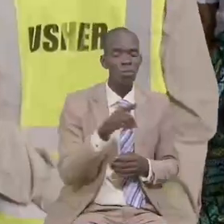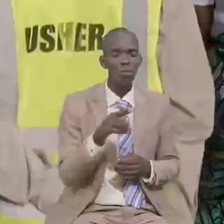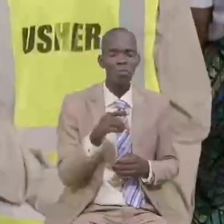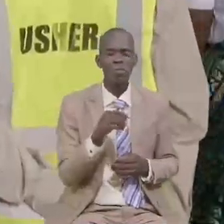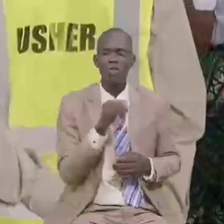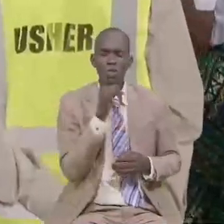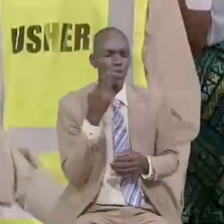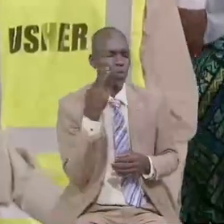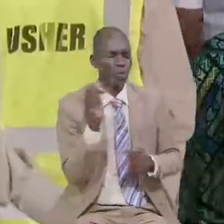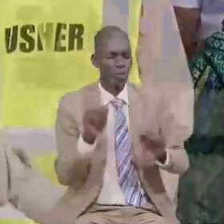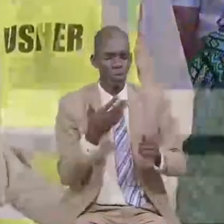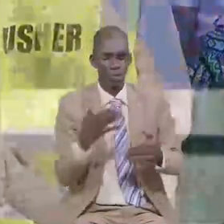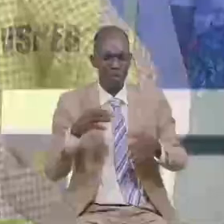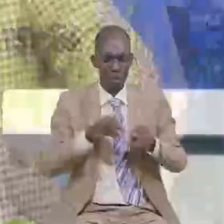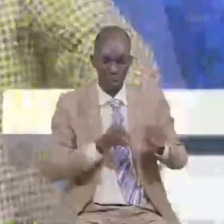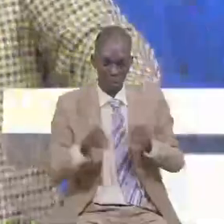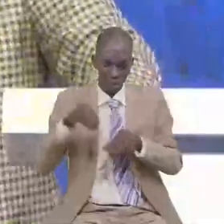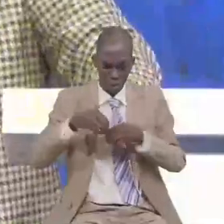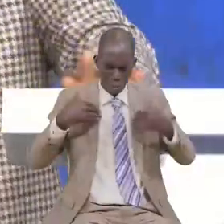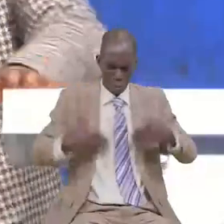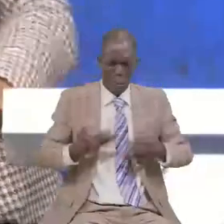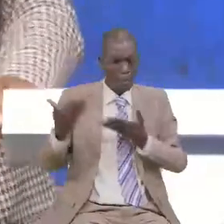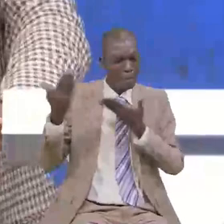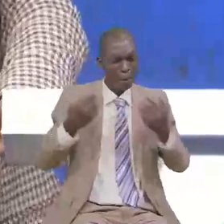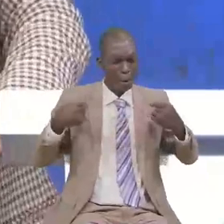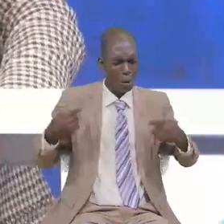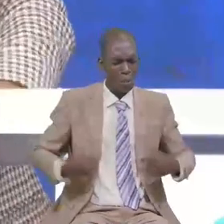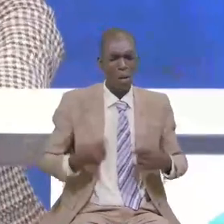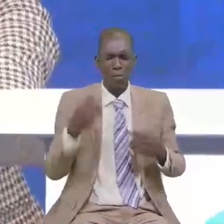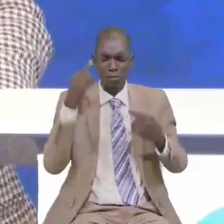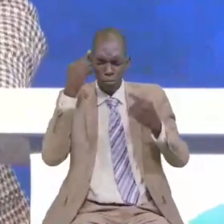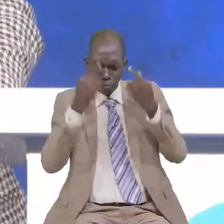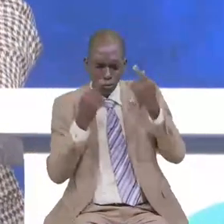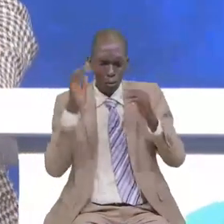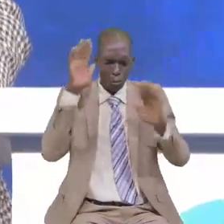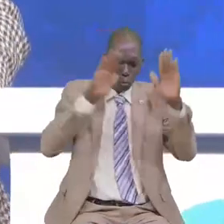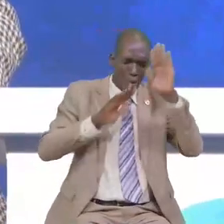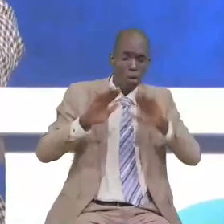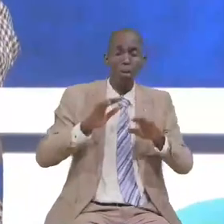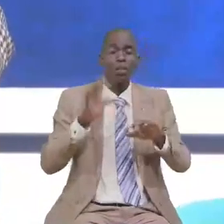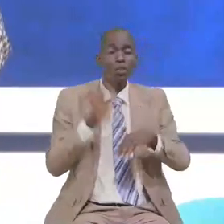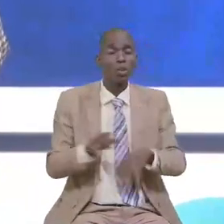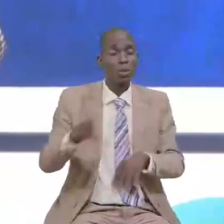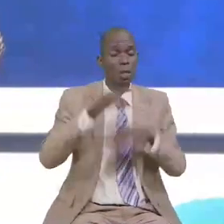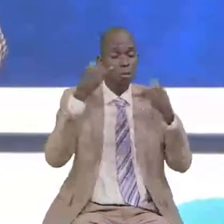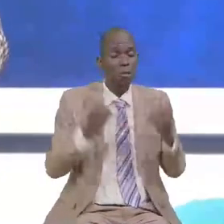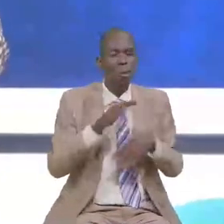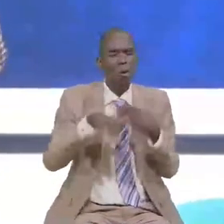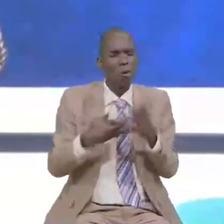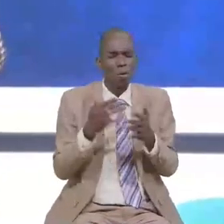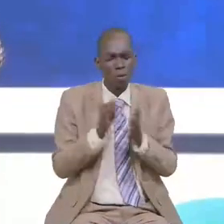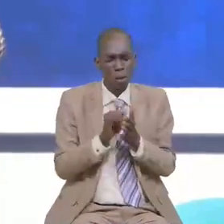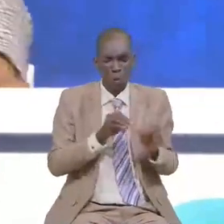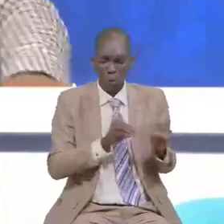Ceux qui ont des objets invisibles qui circulent dans leur corps, touche-les maintenant,